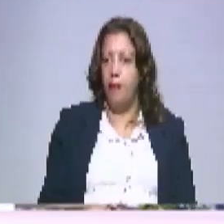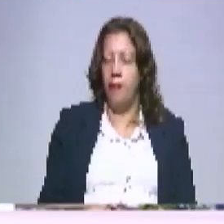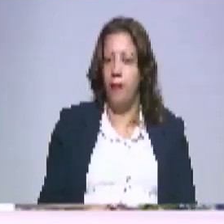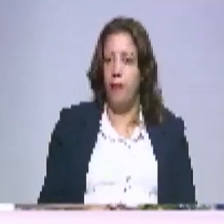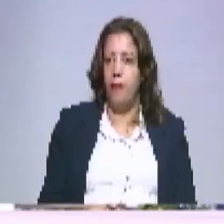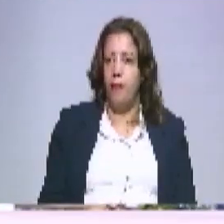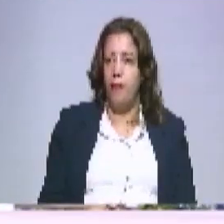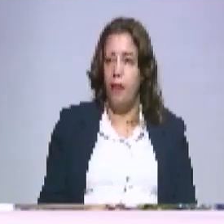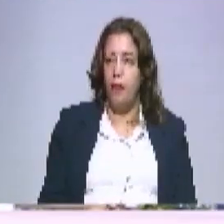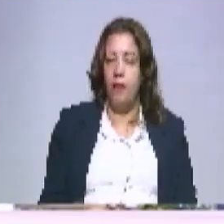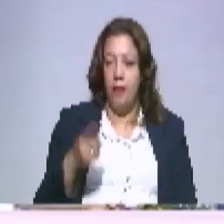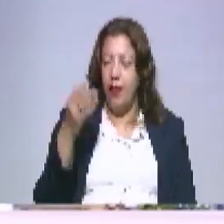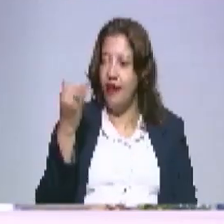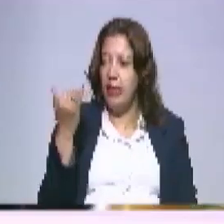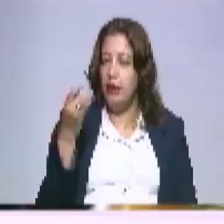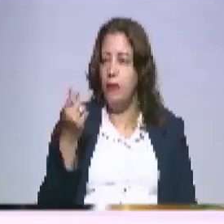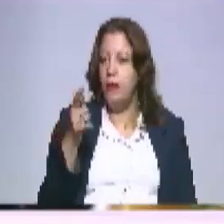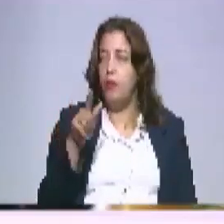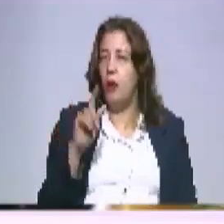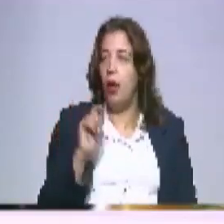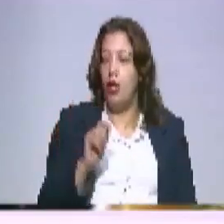يعني.